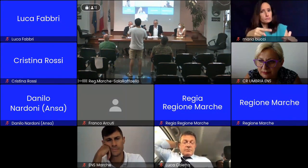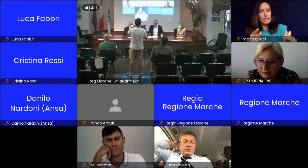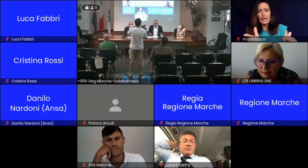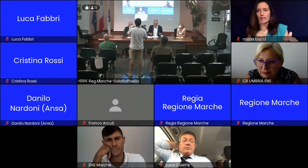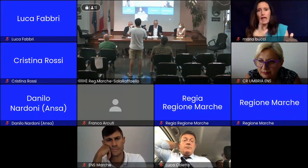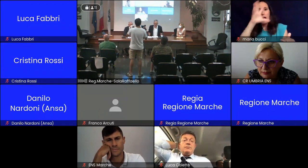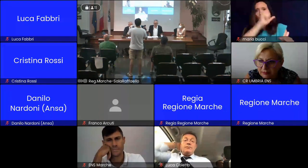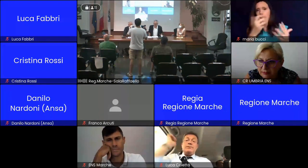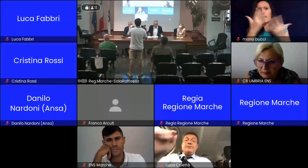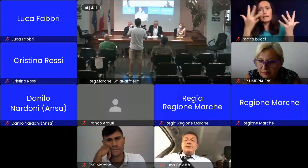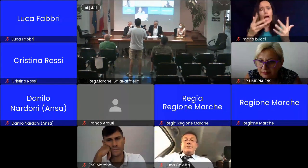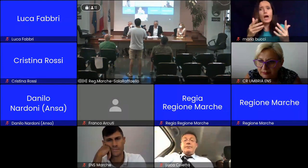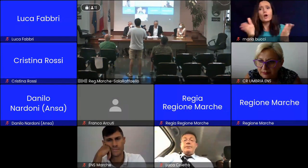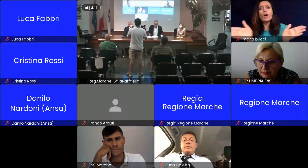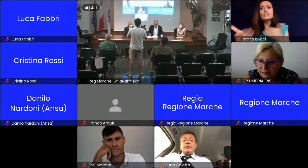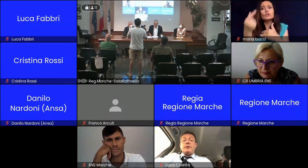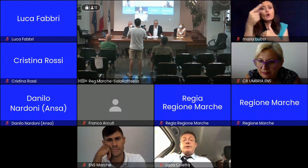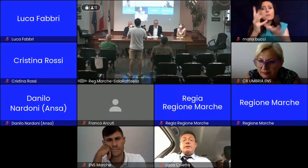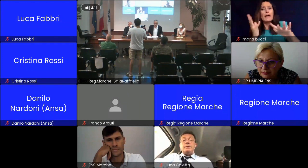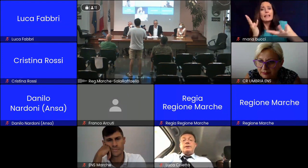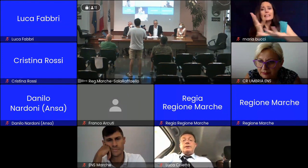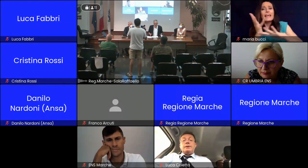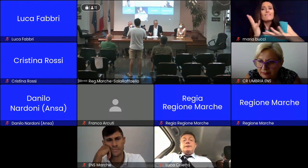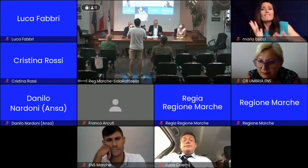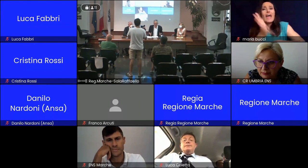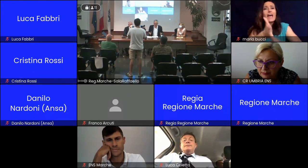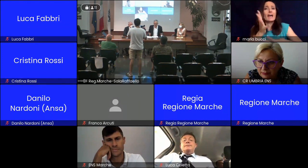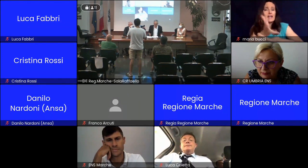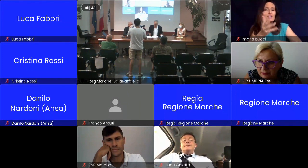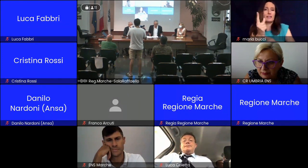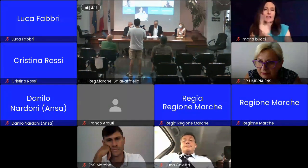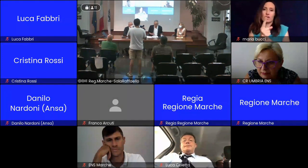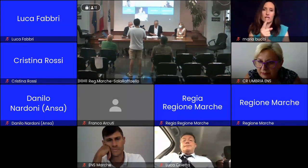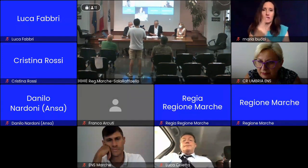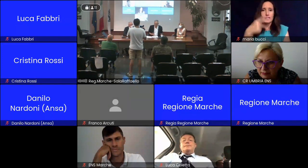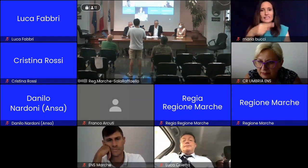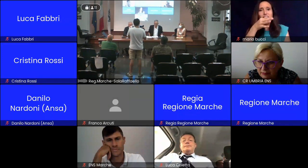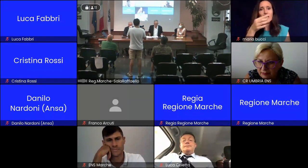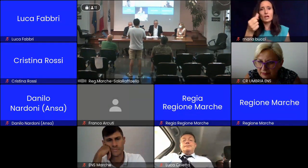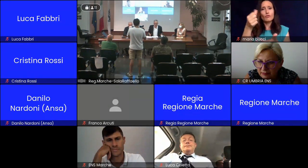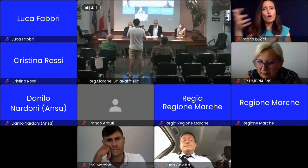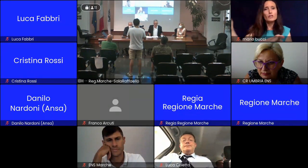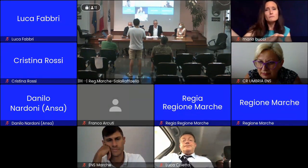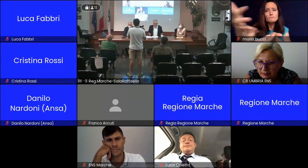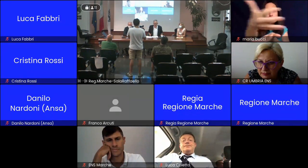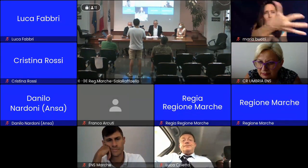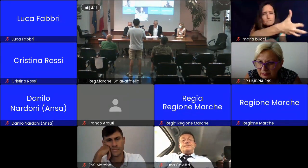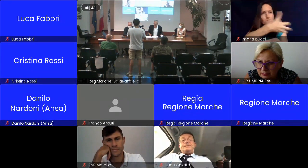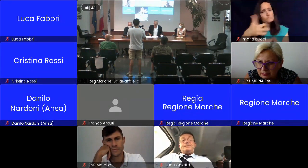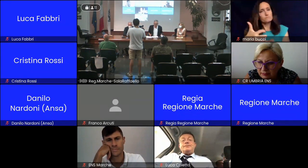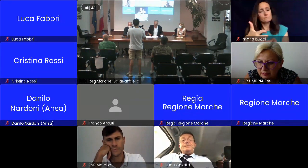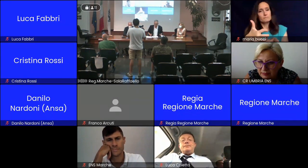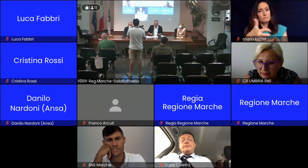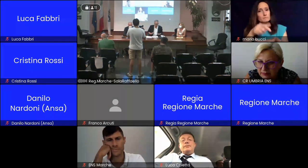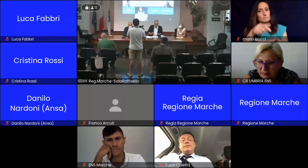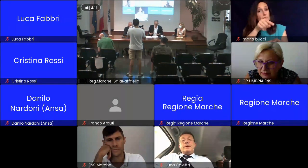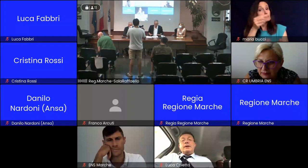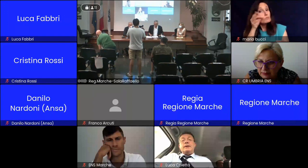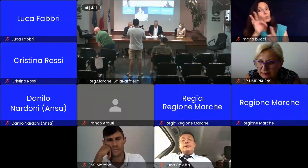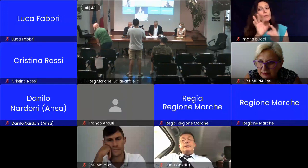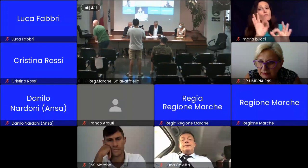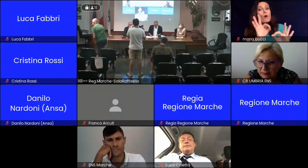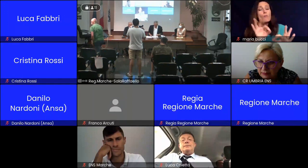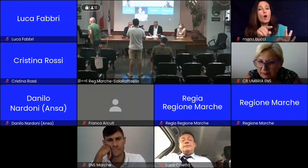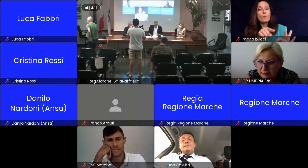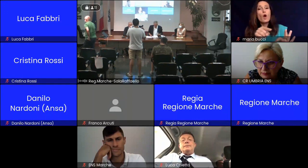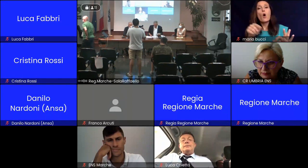utilizzando le disponibilità finanziarie provenienti da qualsiasi parte per dare stabilità, una volta terminata questa